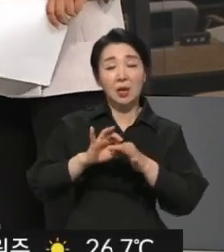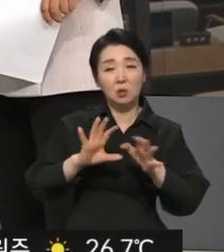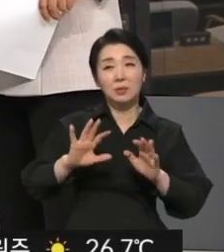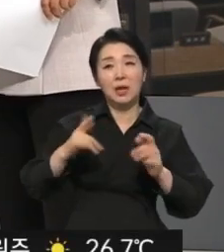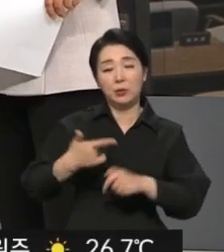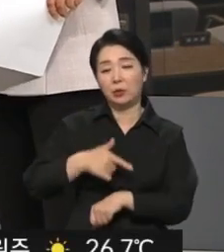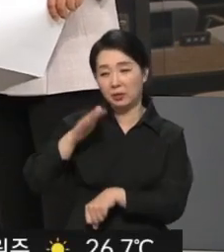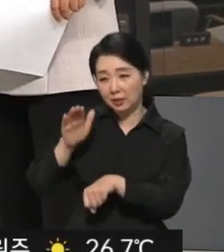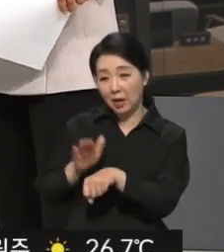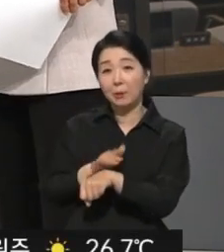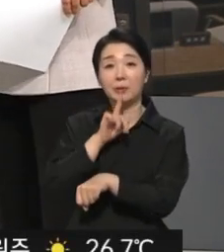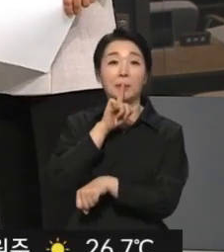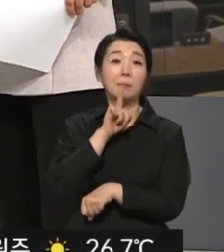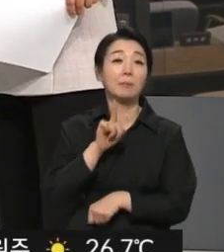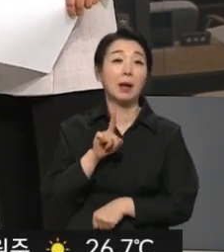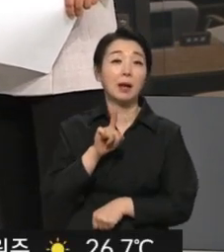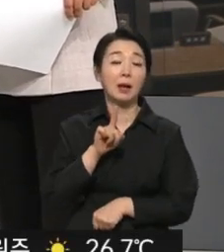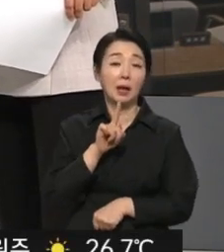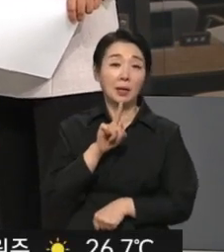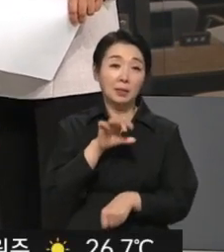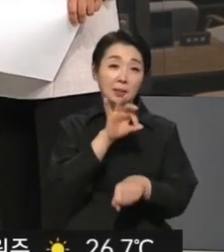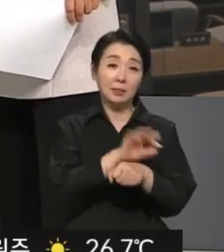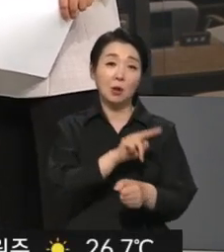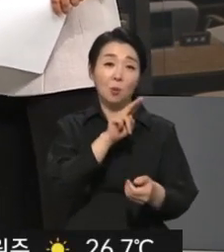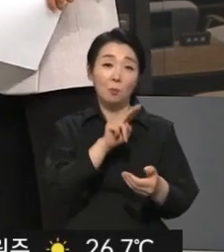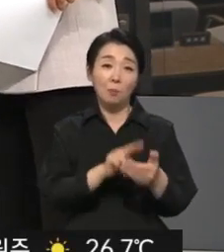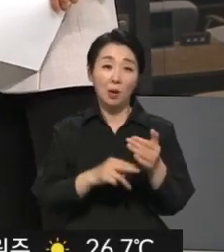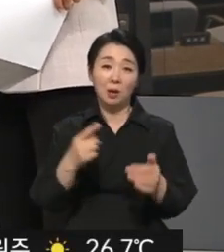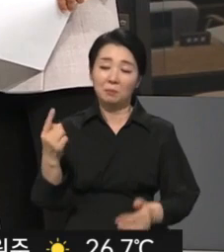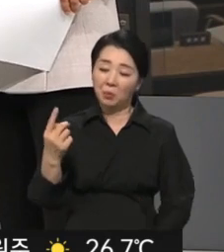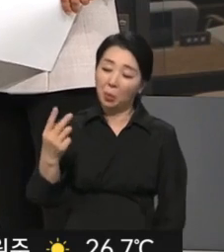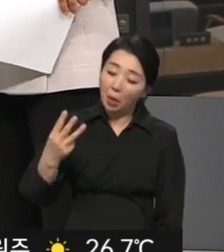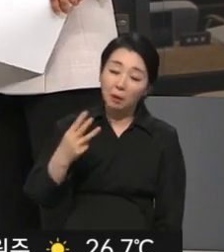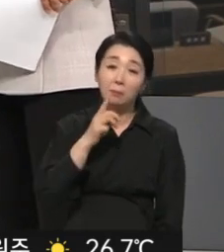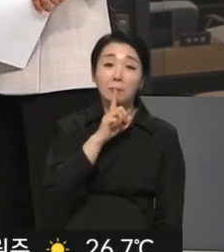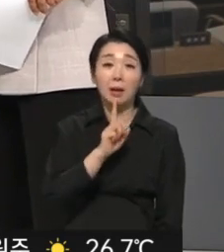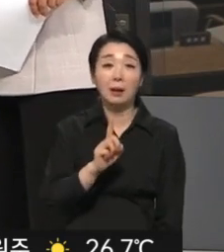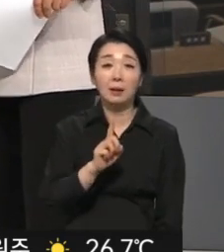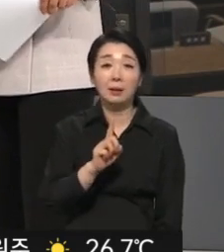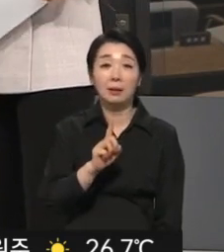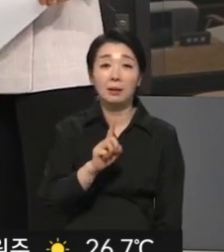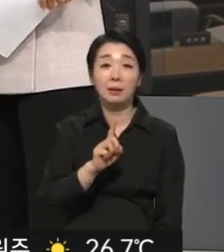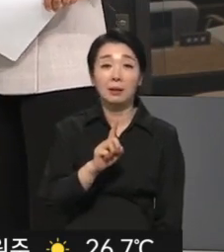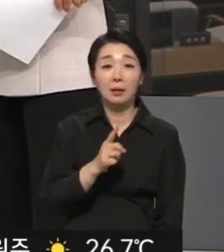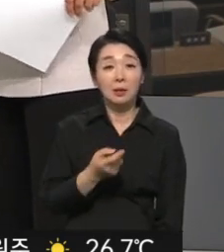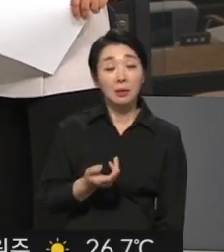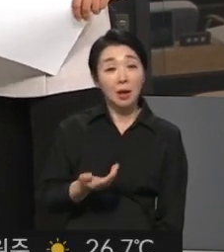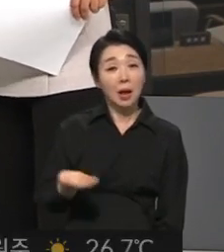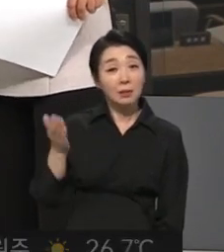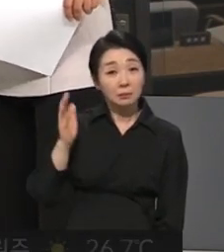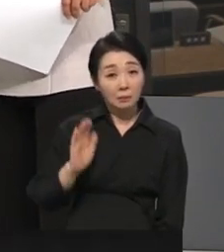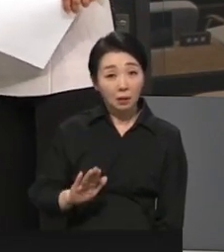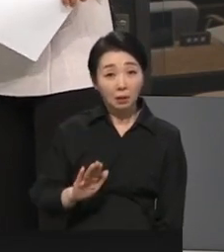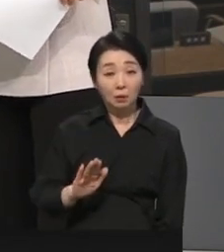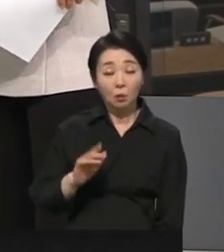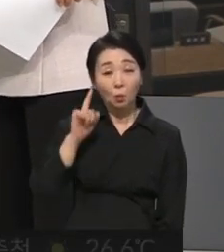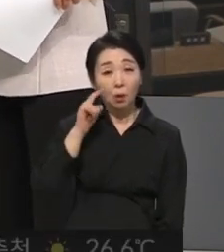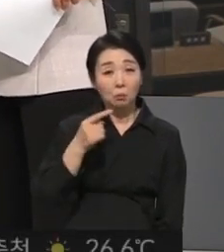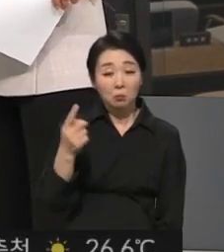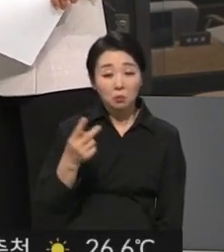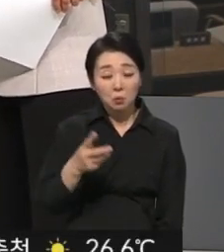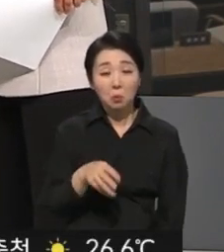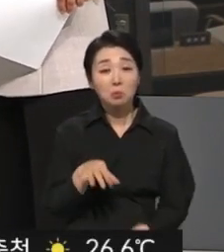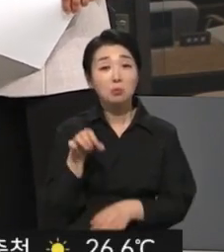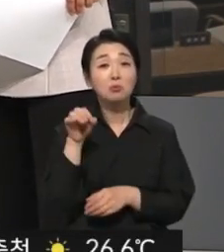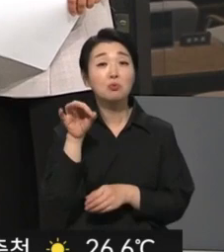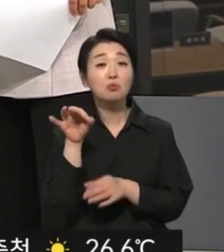이렇게 이야기를 했지만요. 당시 거래했던 것 몇천 원 수준이다 이렇게 이야기를 했습니다. 그렇다고 하더라도 굳이 몇천 원